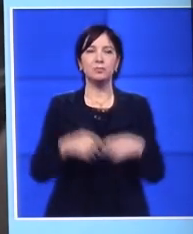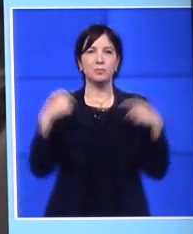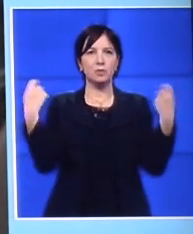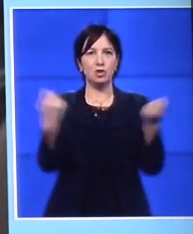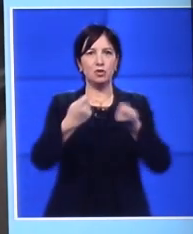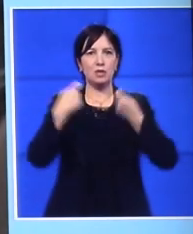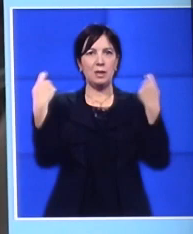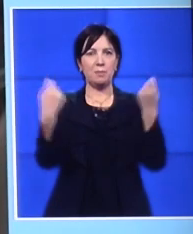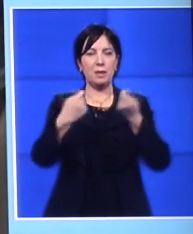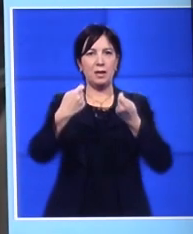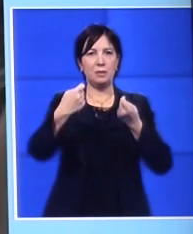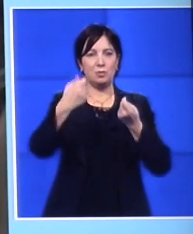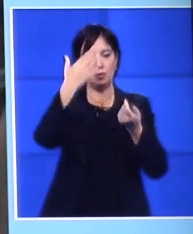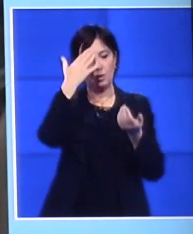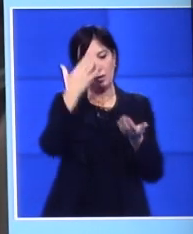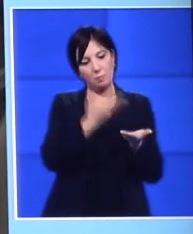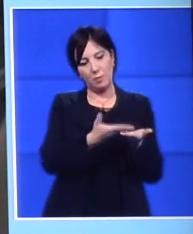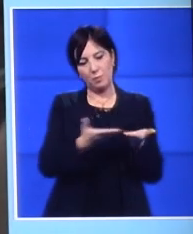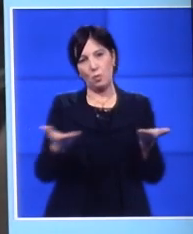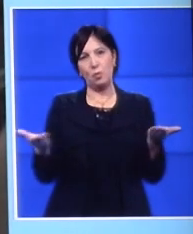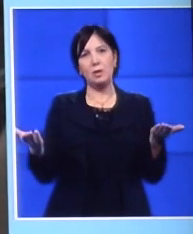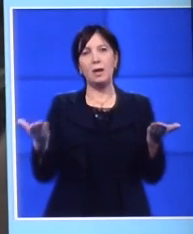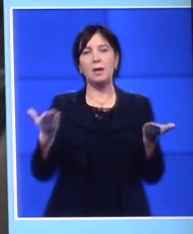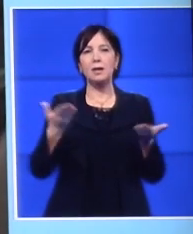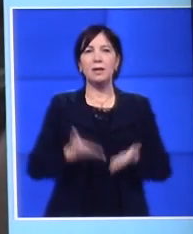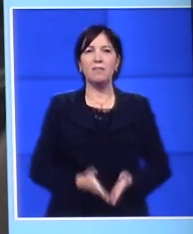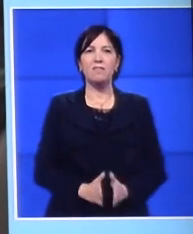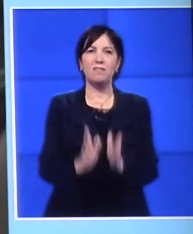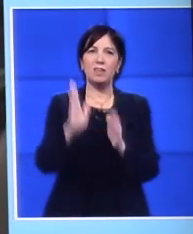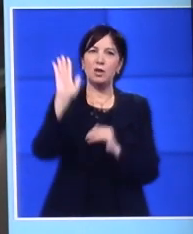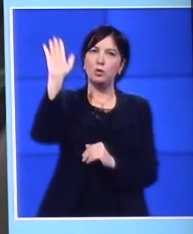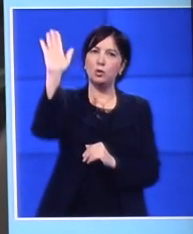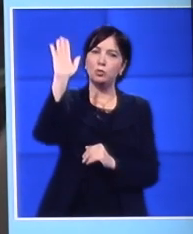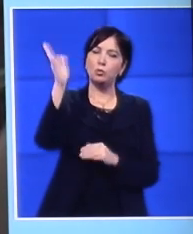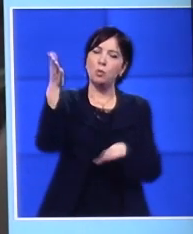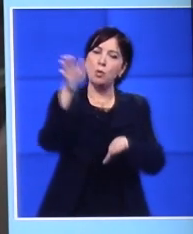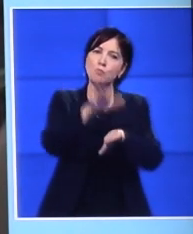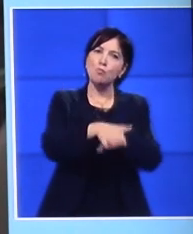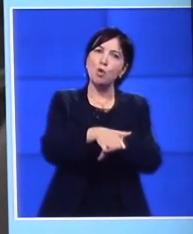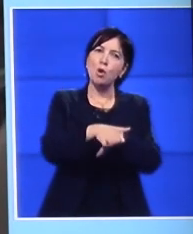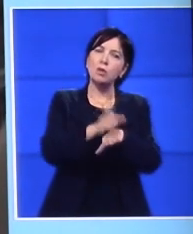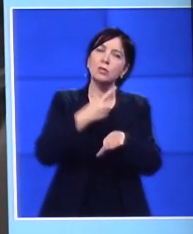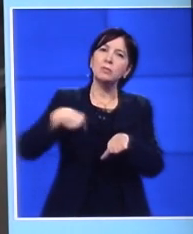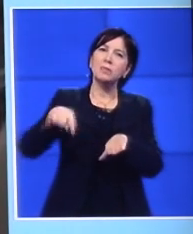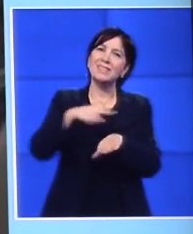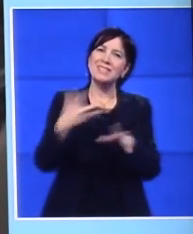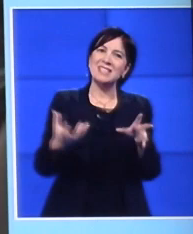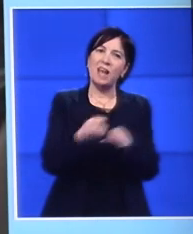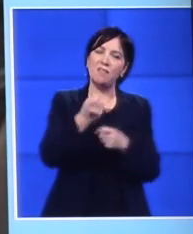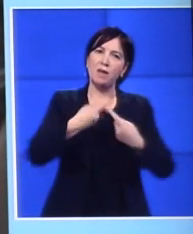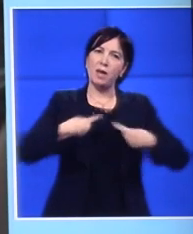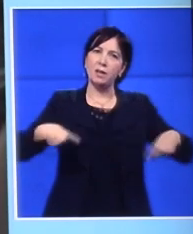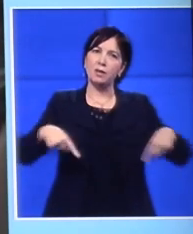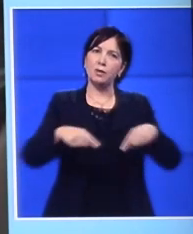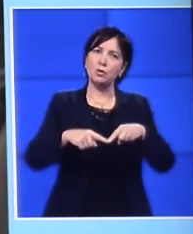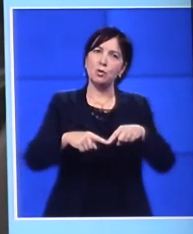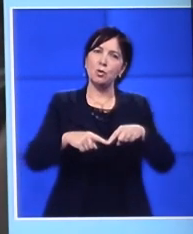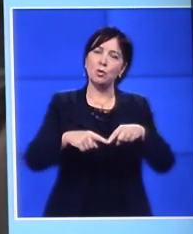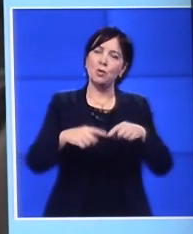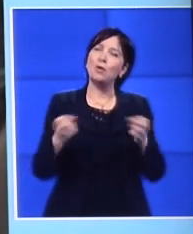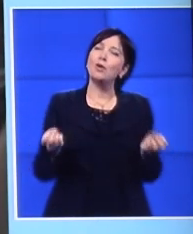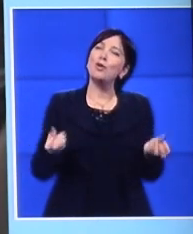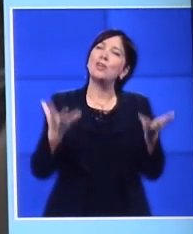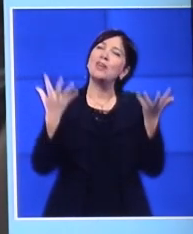Celebrando il memoriale del tuo Figlio, morto per la nostra salvezza,